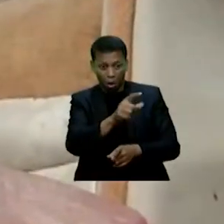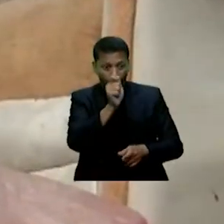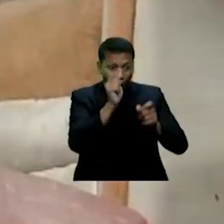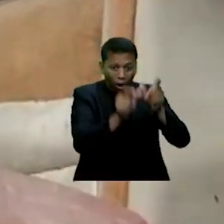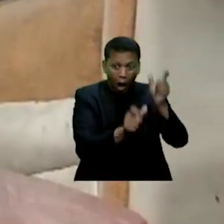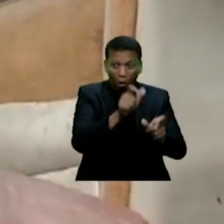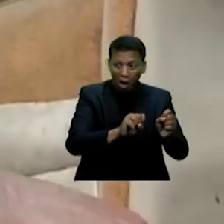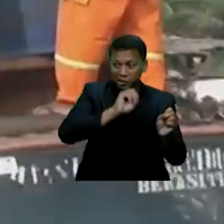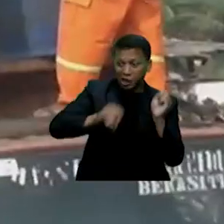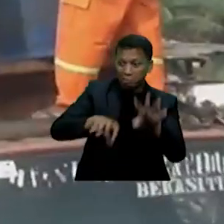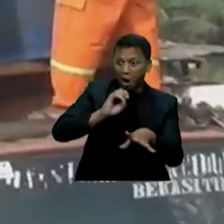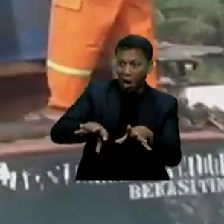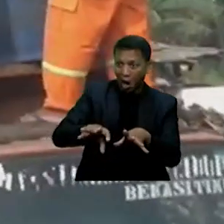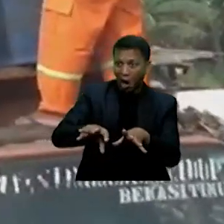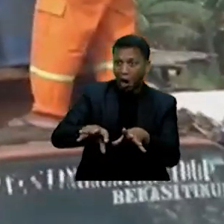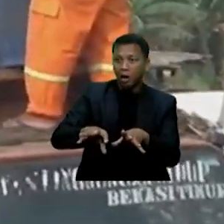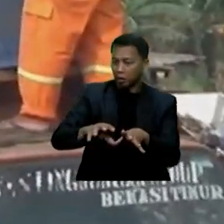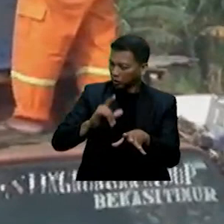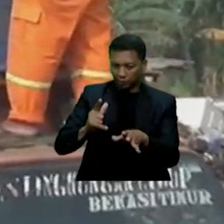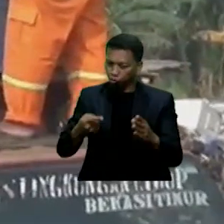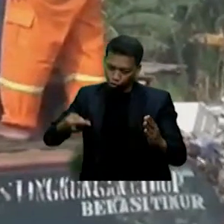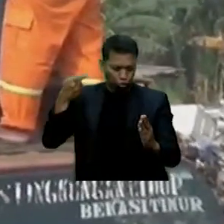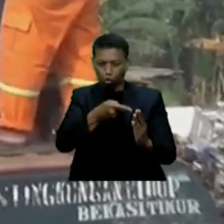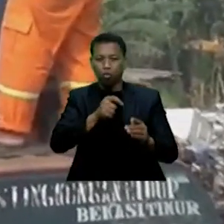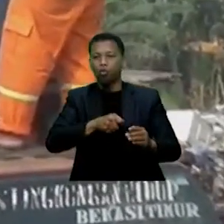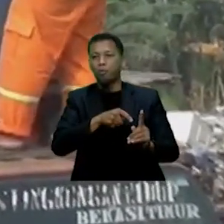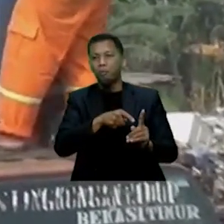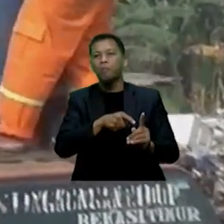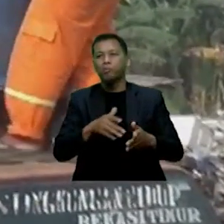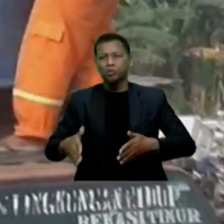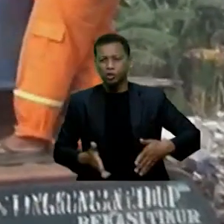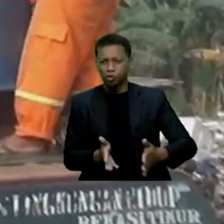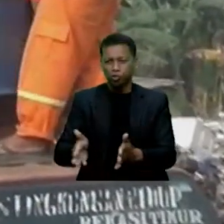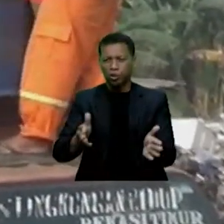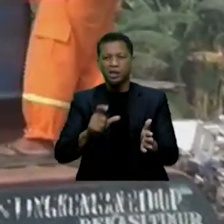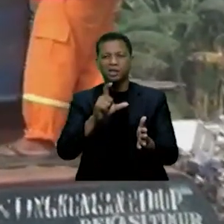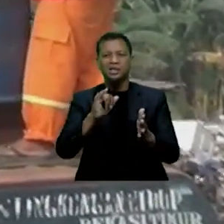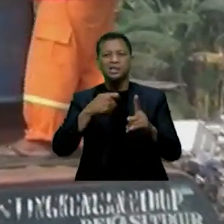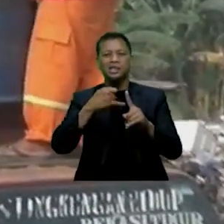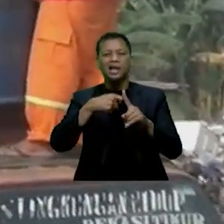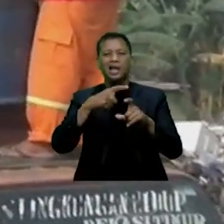Selanjutnya, aliran sungai Cikeas yang menghubungkan Kabupaten Bogor dan Kota Bekasi ini akan digunakan untuk wisata